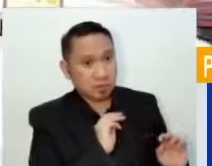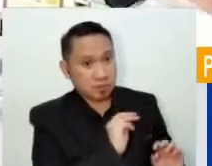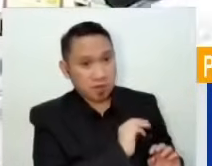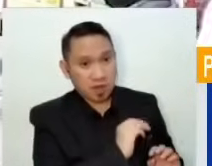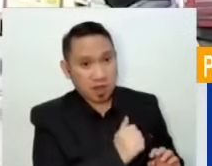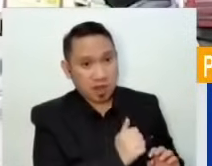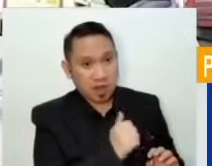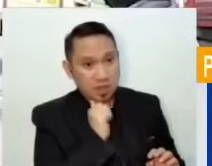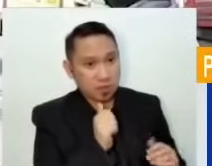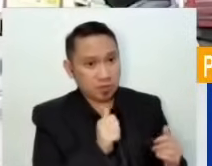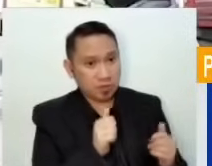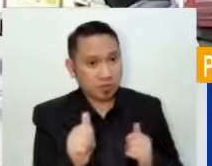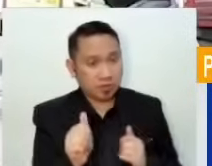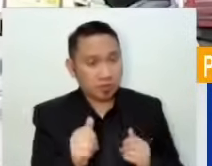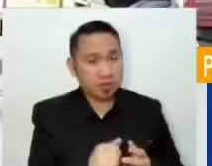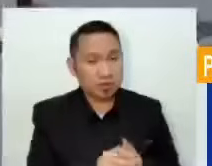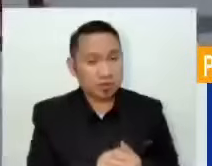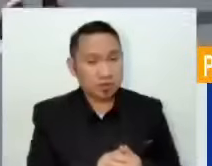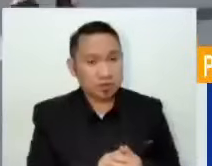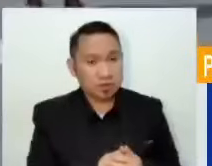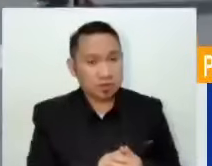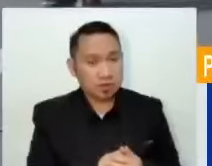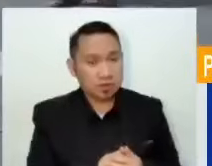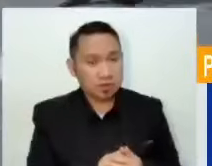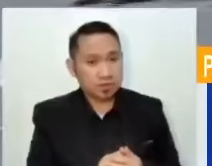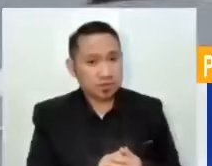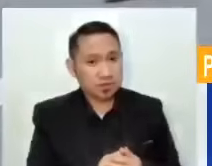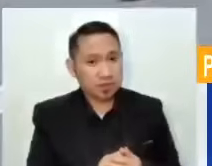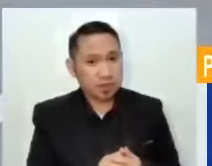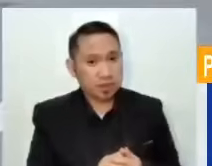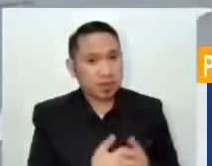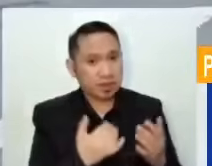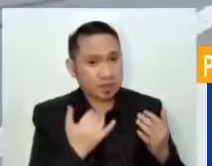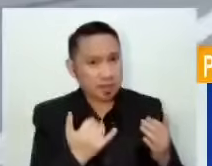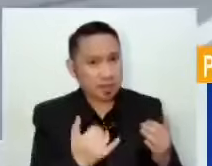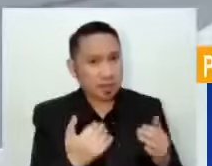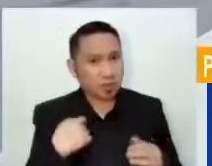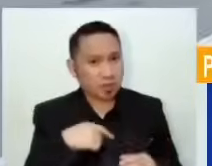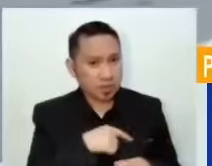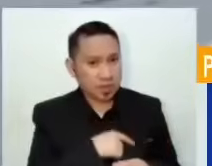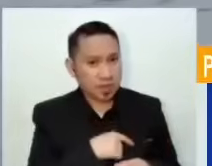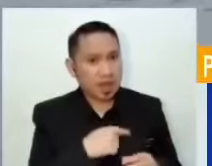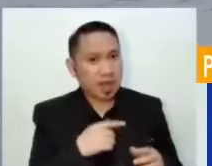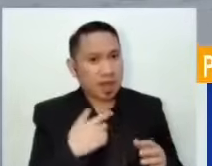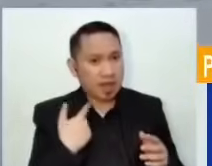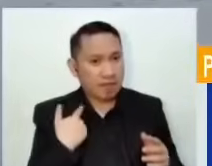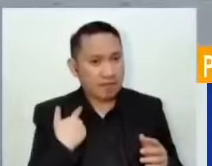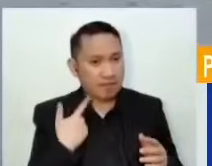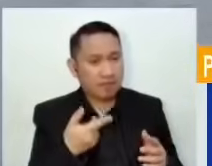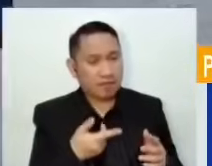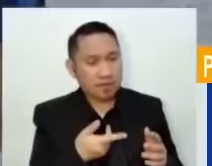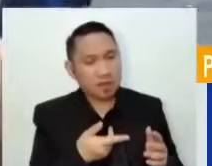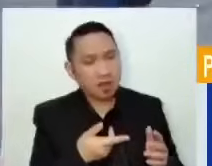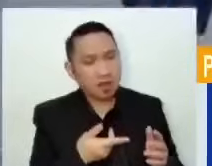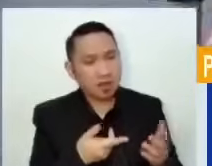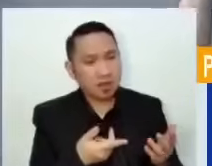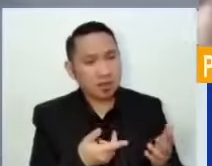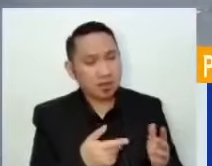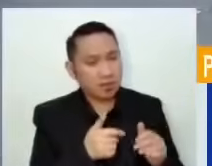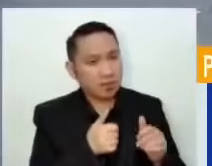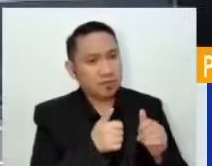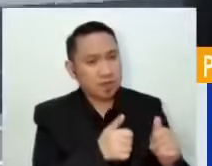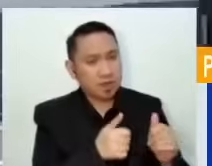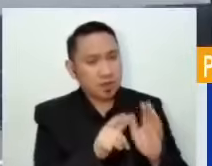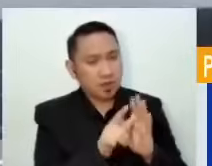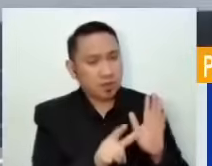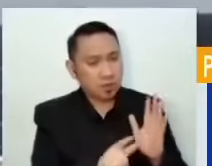law, not of men. Dapat po may batas na sinusunod tayo. Hindi po tao ang nagdidikta kung susunod tayo sa batas